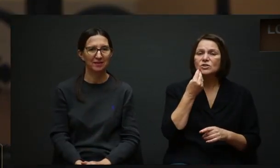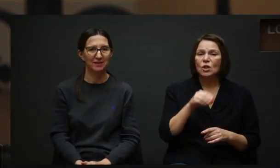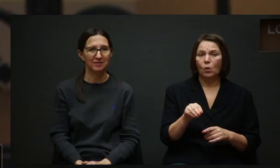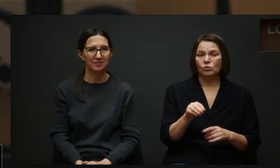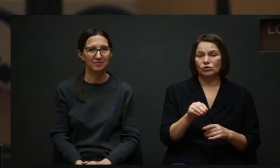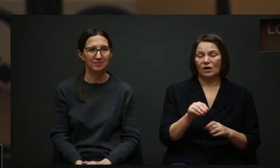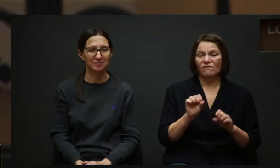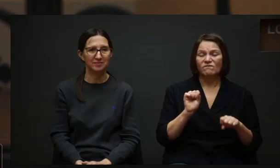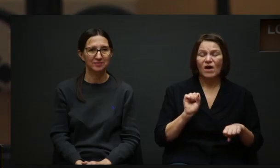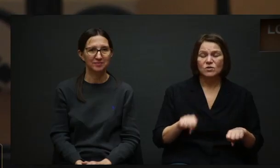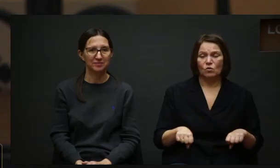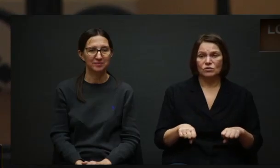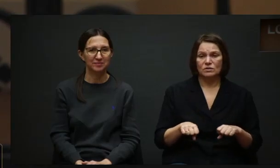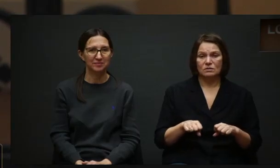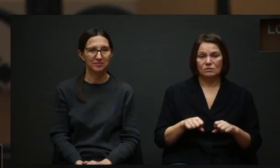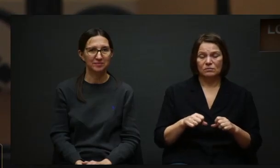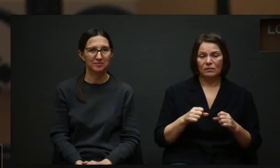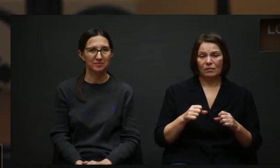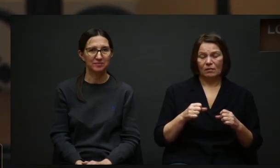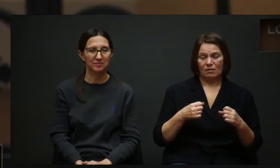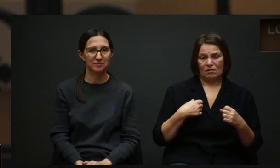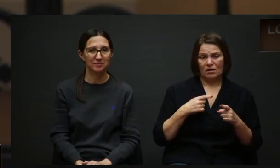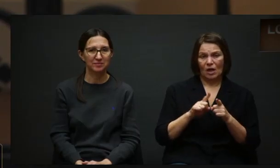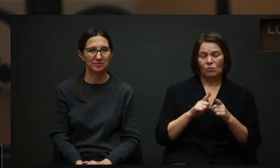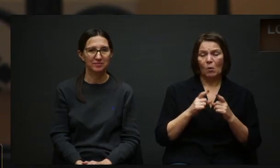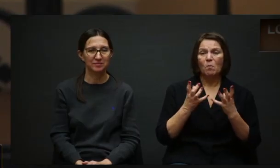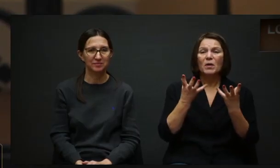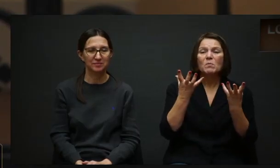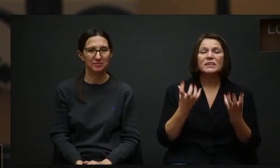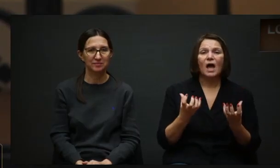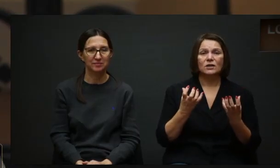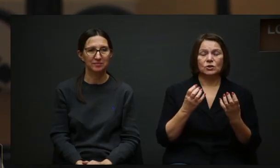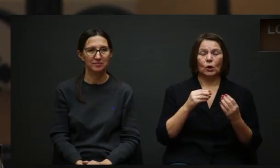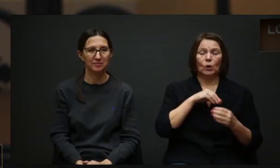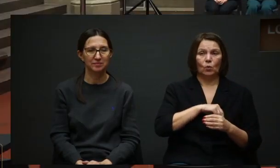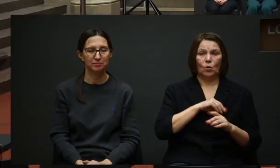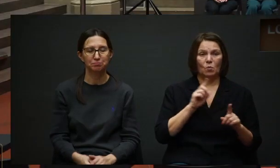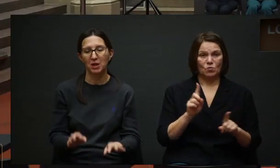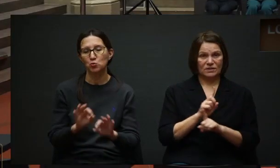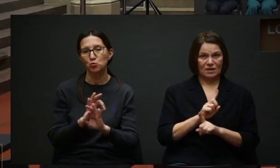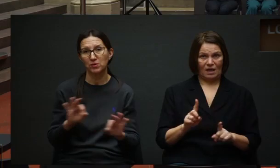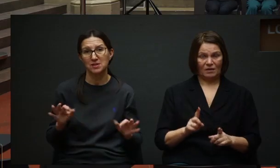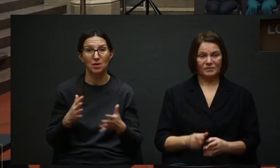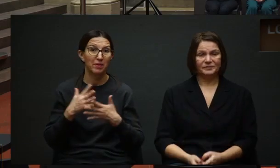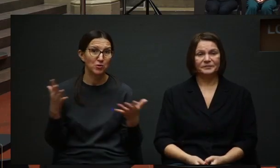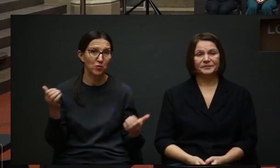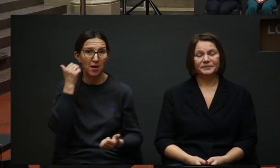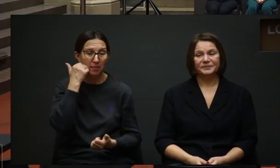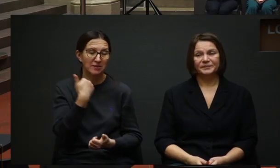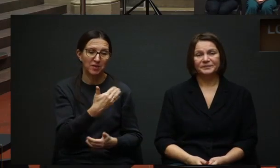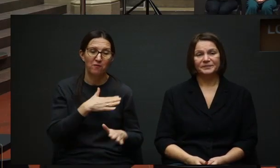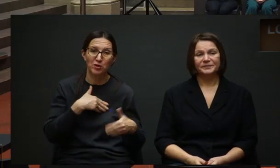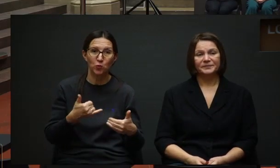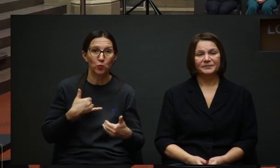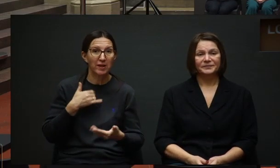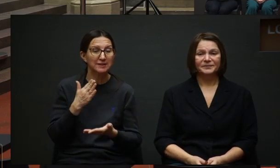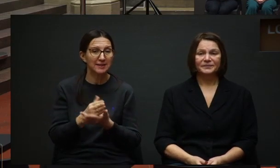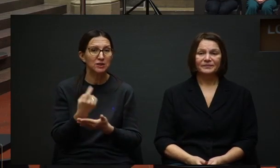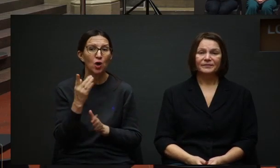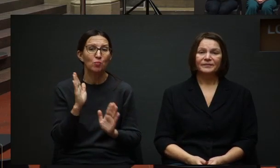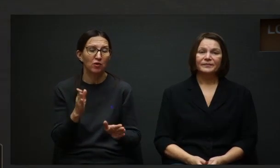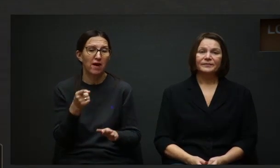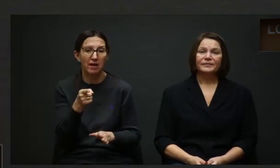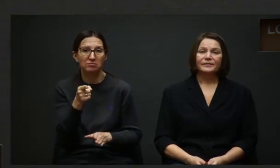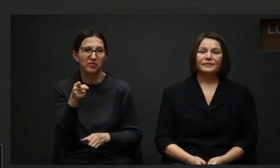Один из лучших методов вот, проникнуться, пропитаться духом музея. Чудесно. Спасибо большое за ваши советы. У нас есть еще буквально